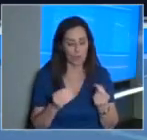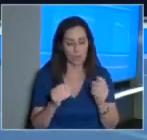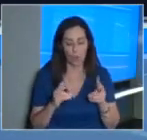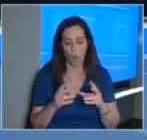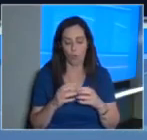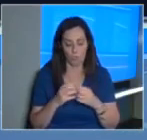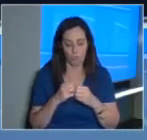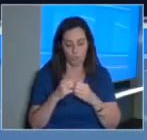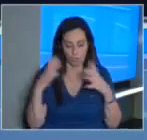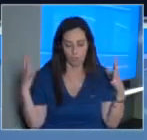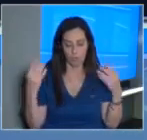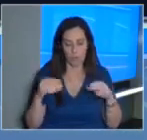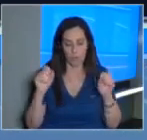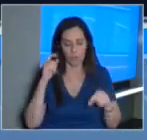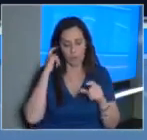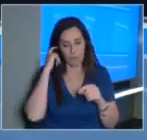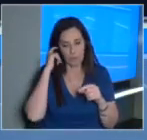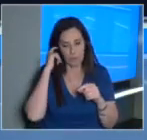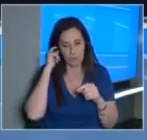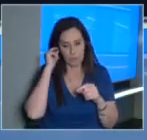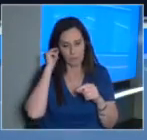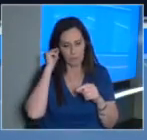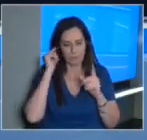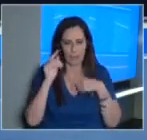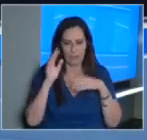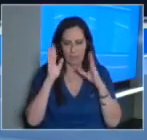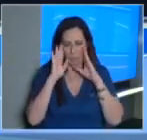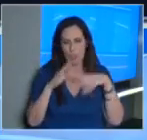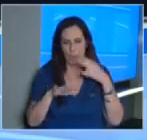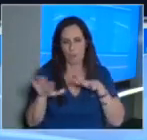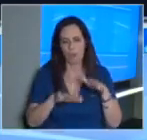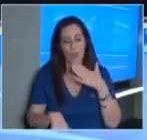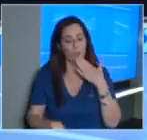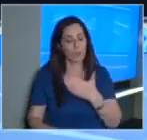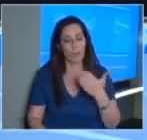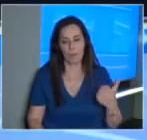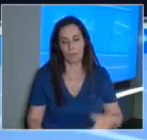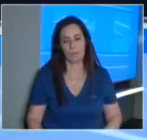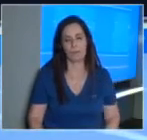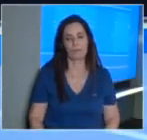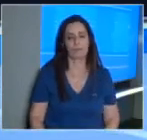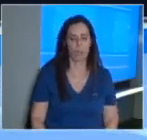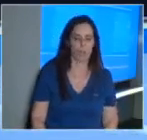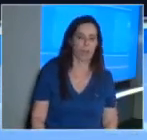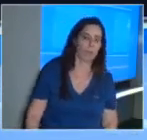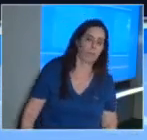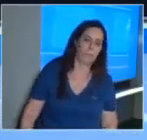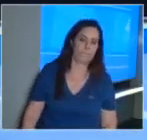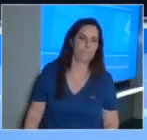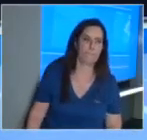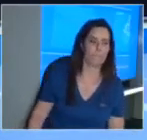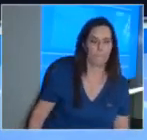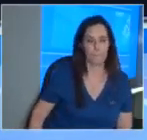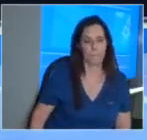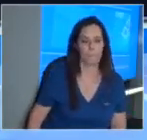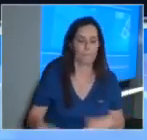יכול לצאת מכלל שליטה, אבל אני עדיין מאמין שהאינטרס של כולם זה להתכנס ושתהיה ממשלה. אוקיי, תודה רבה, יניר קוזין, ותודה רבה, עורך דין שמחה רוטמן, מהתנועה